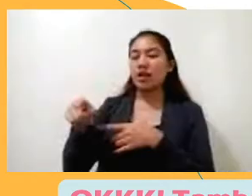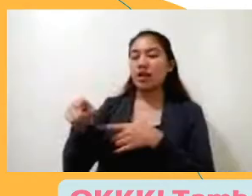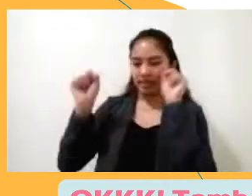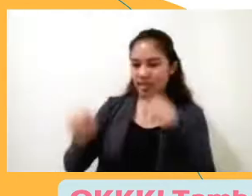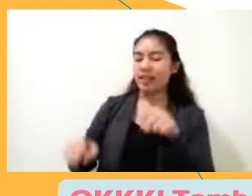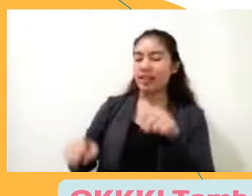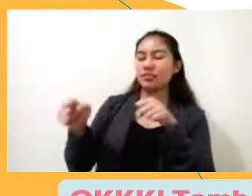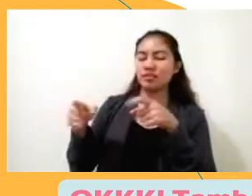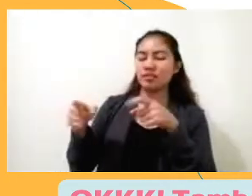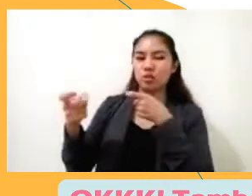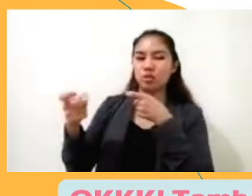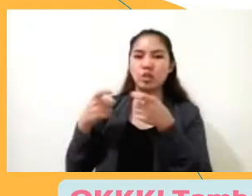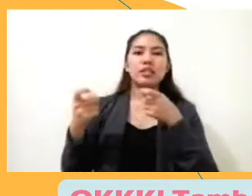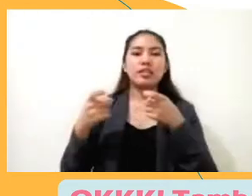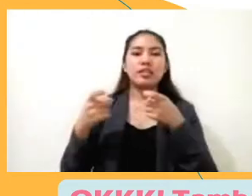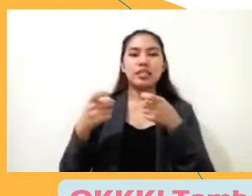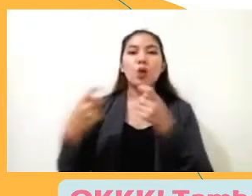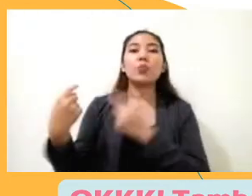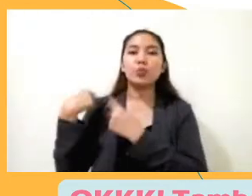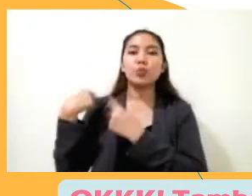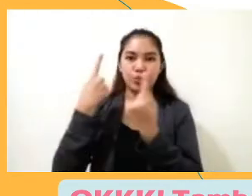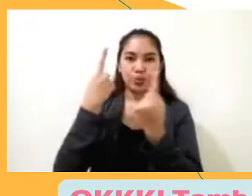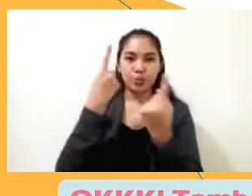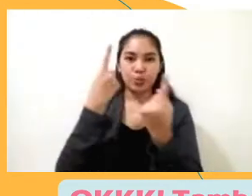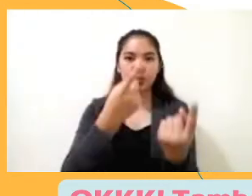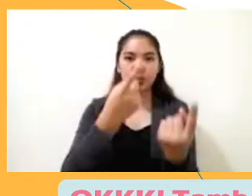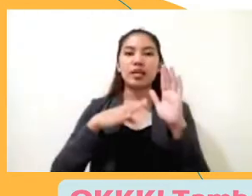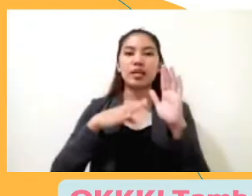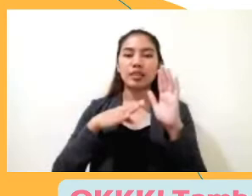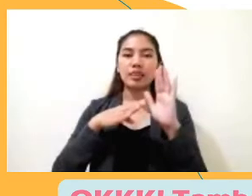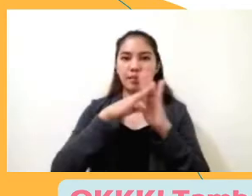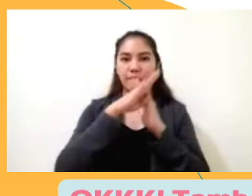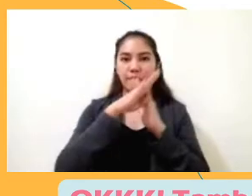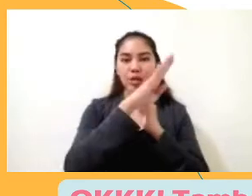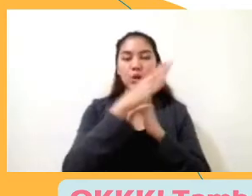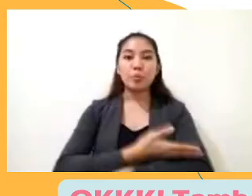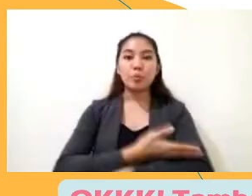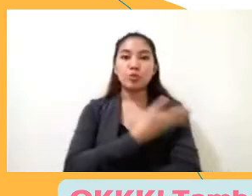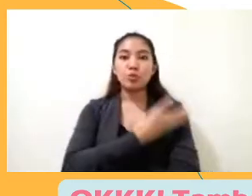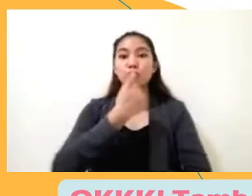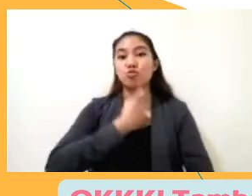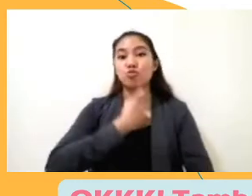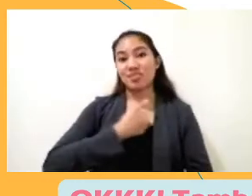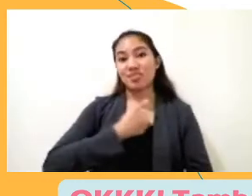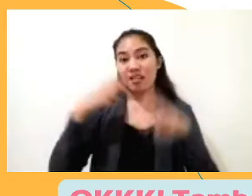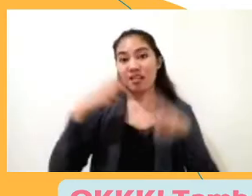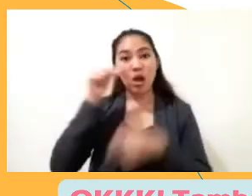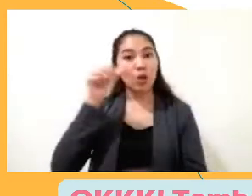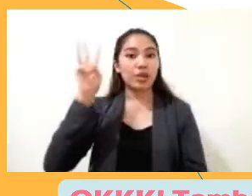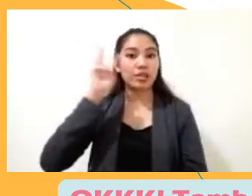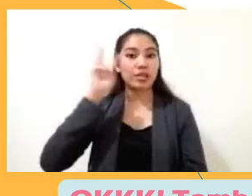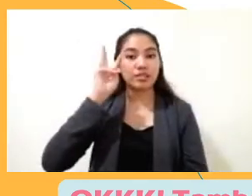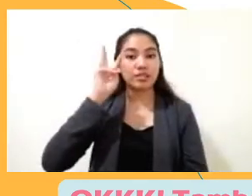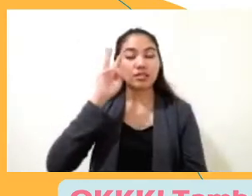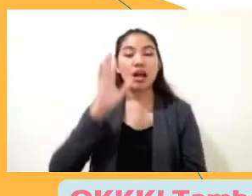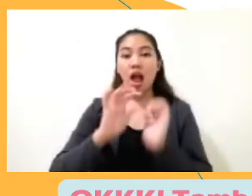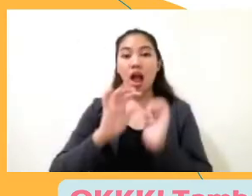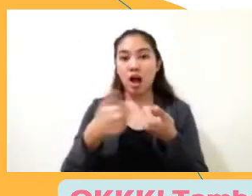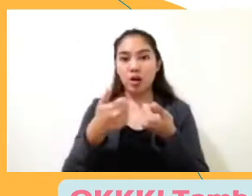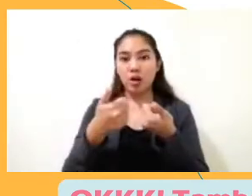So, over the years, nade-develop natin talaga yung pagkakakilala natin sa ating sarili. And sa tulong ng gabay ng